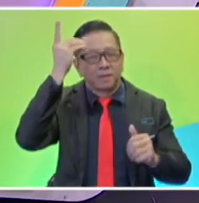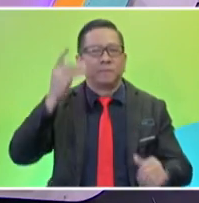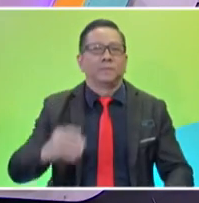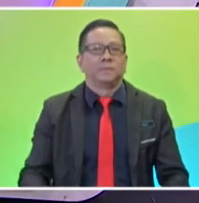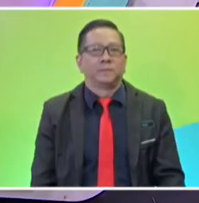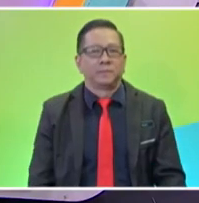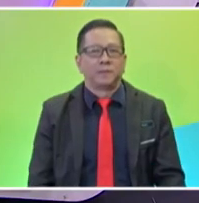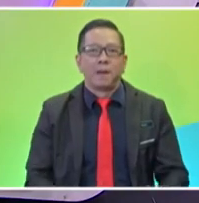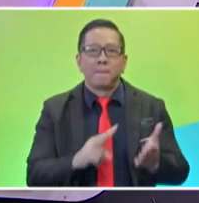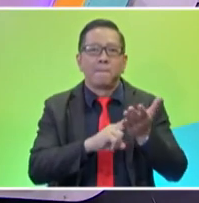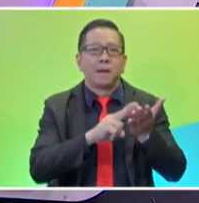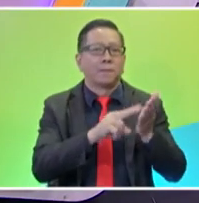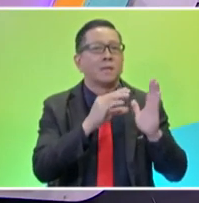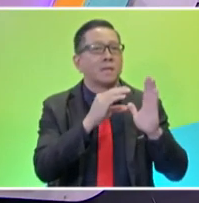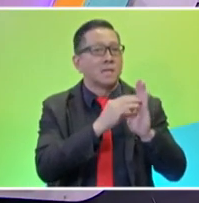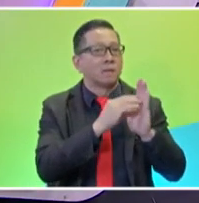cepat